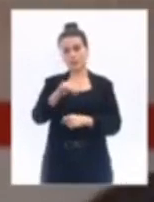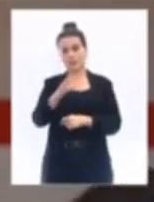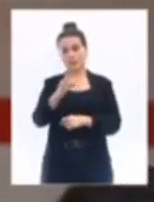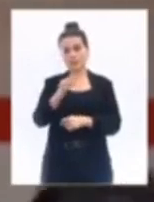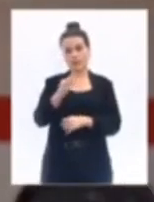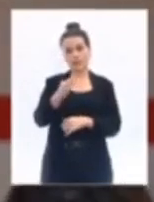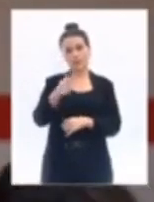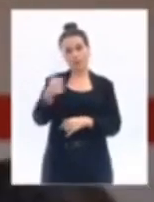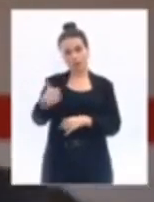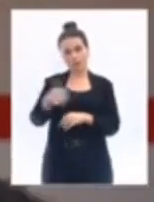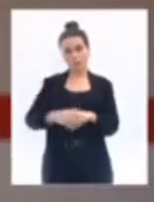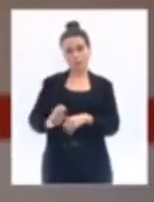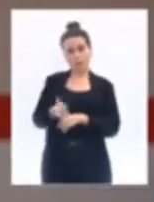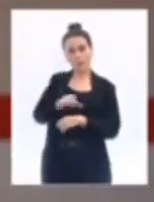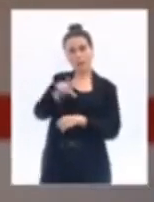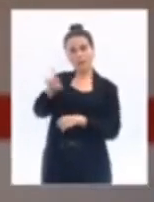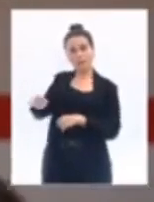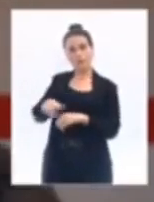Merci.